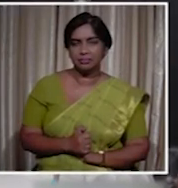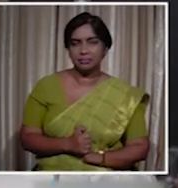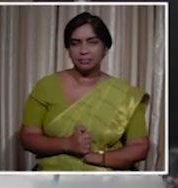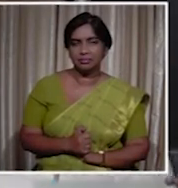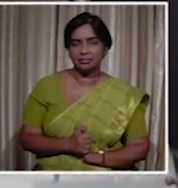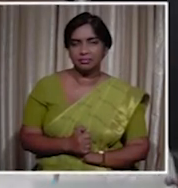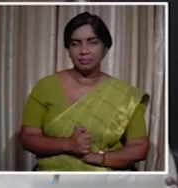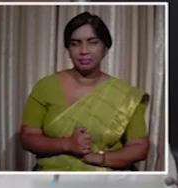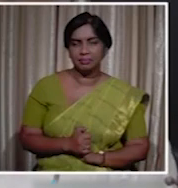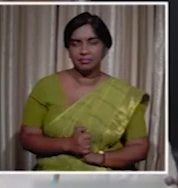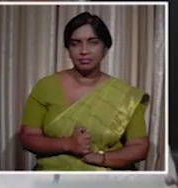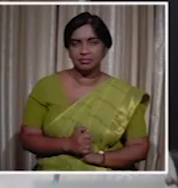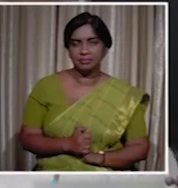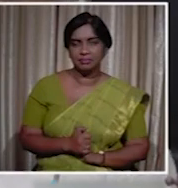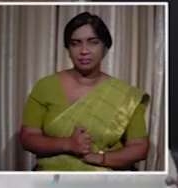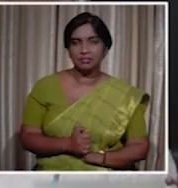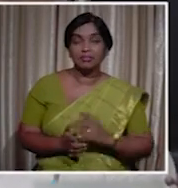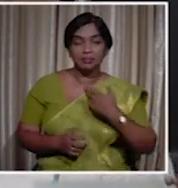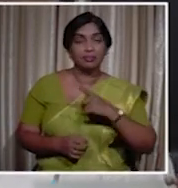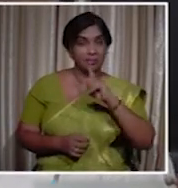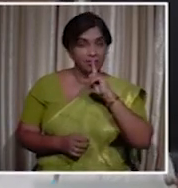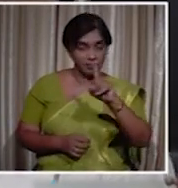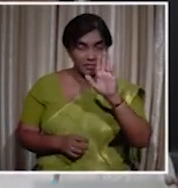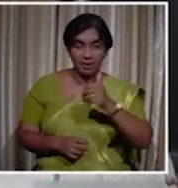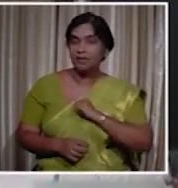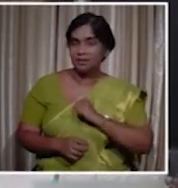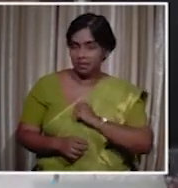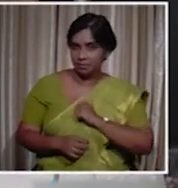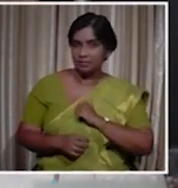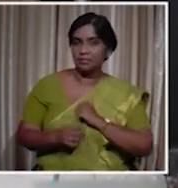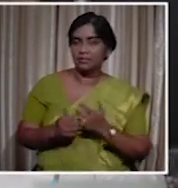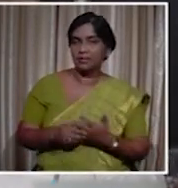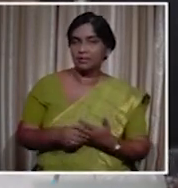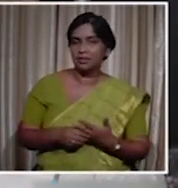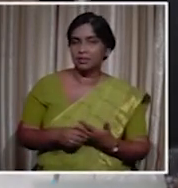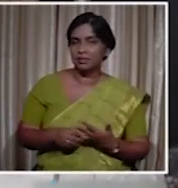මම ඔව් අගමැතිතුමා. නෑ මම එකක් කියන්න කැමතියි කතානායකතුමනි.